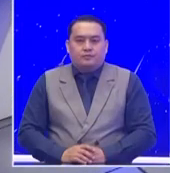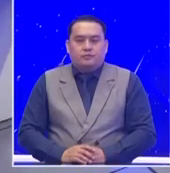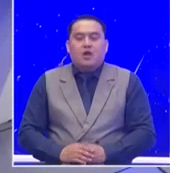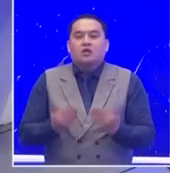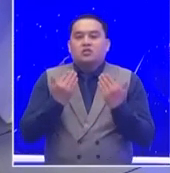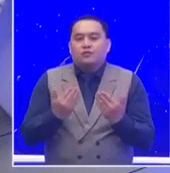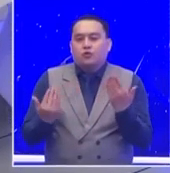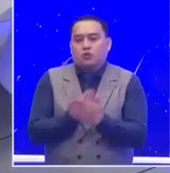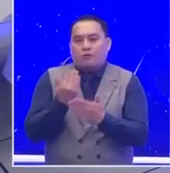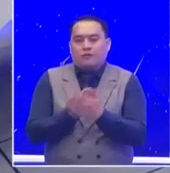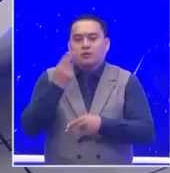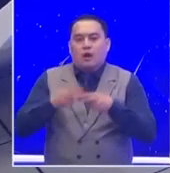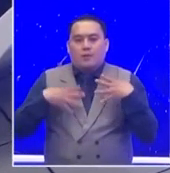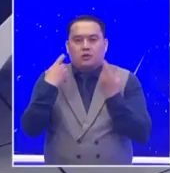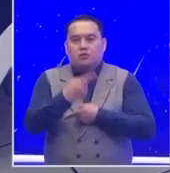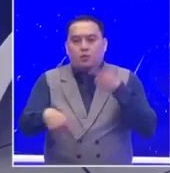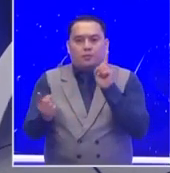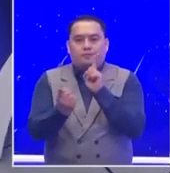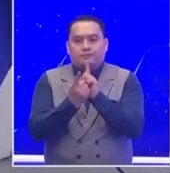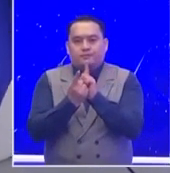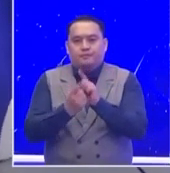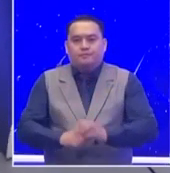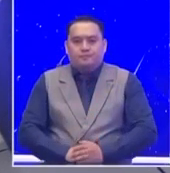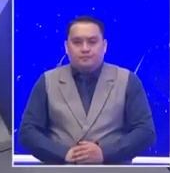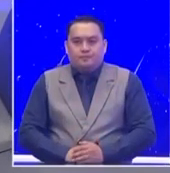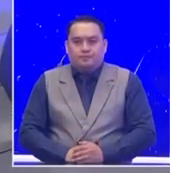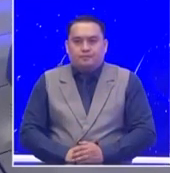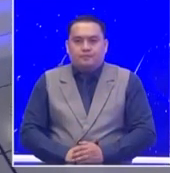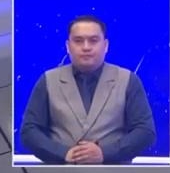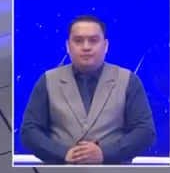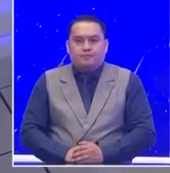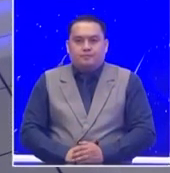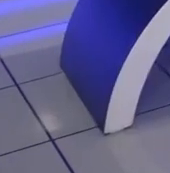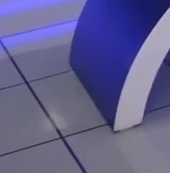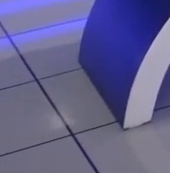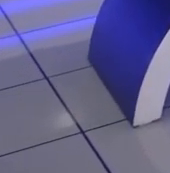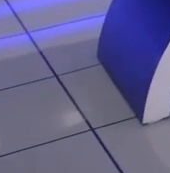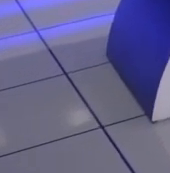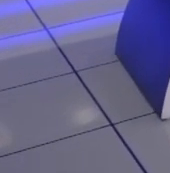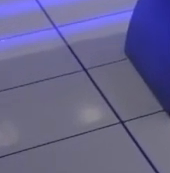Это вся информация уходящего дня. Спасибо за внимание. До свидания и оставайтесь дома.